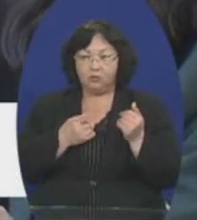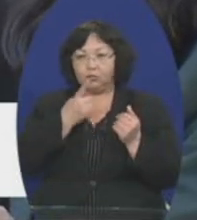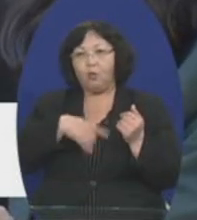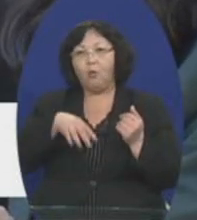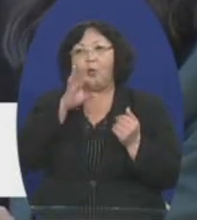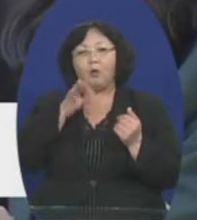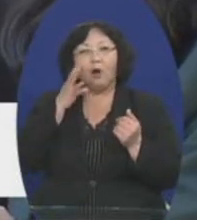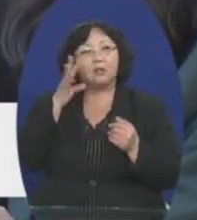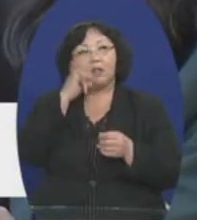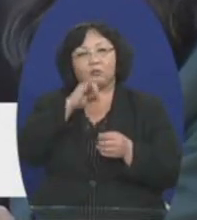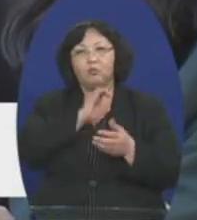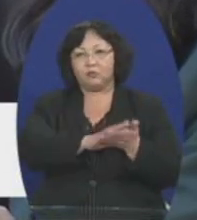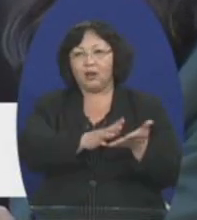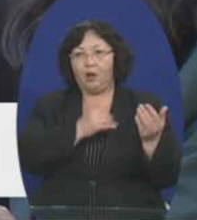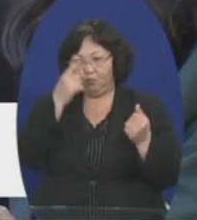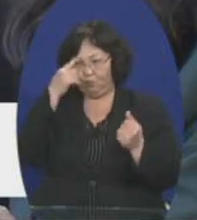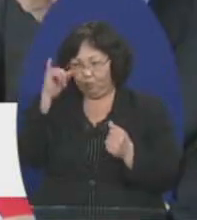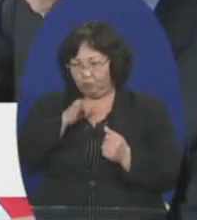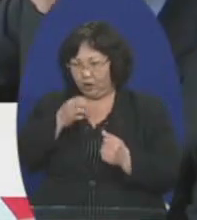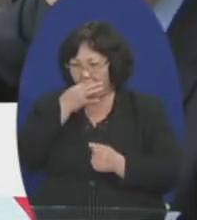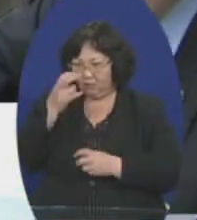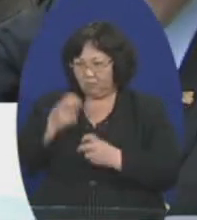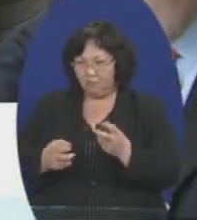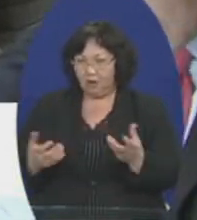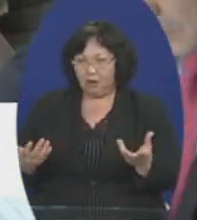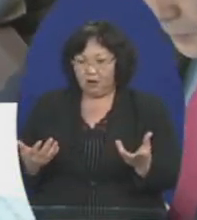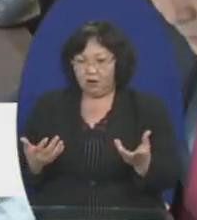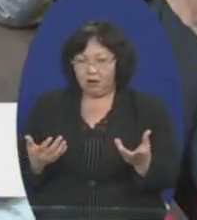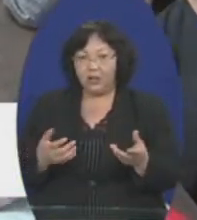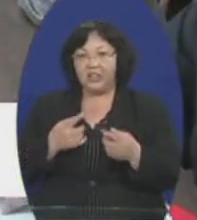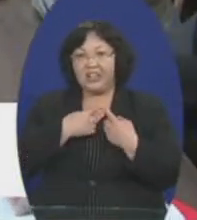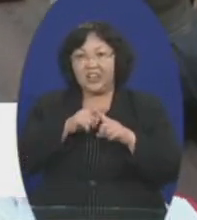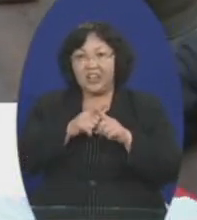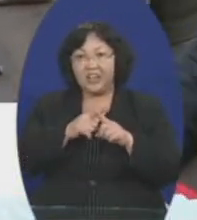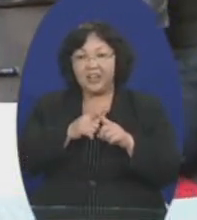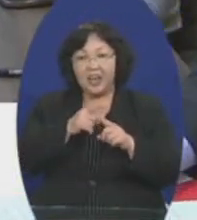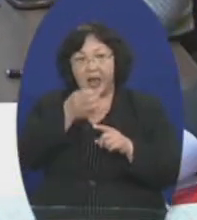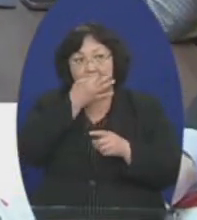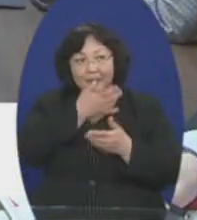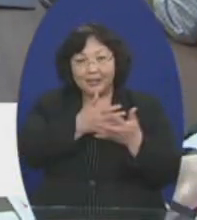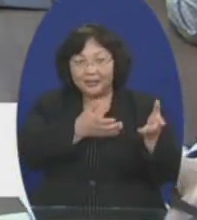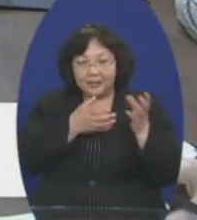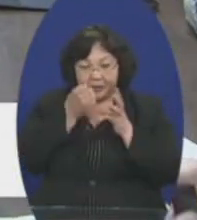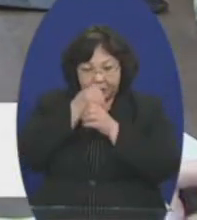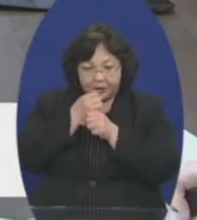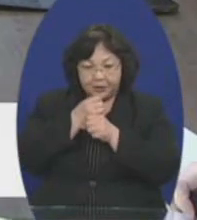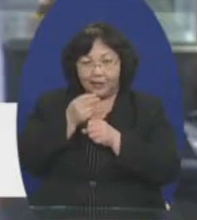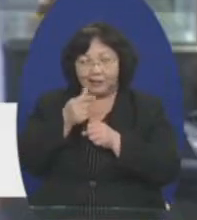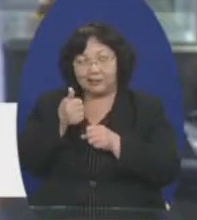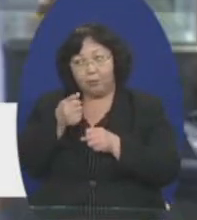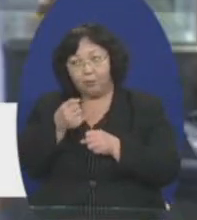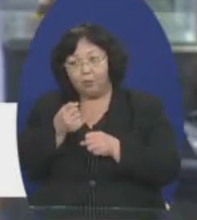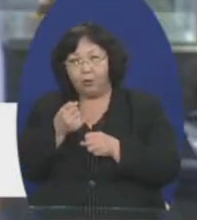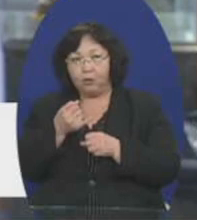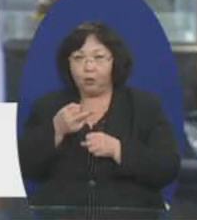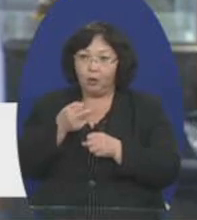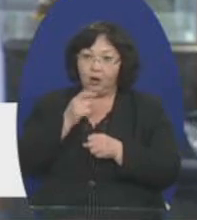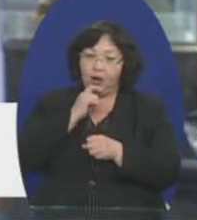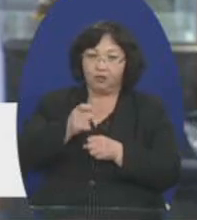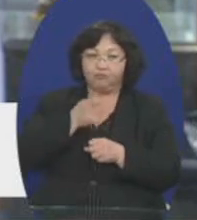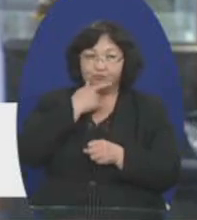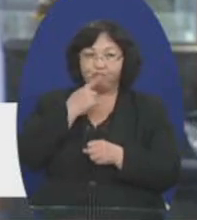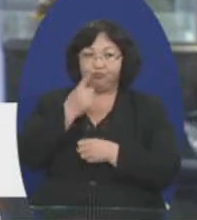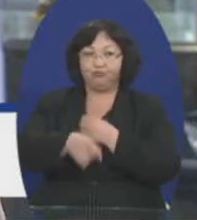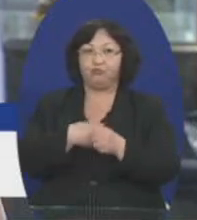олно. Харамсалтай нь хилээр орж иж байгаа эм эмнэлгийн хэрэгсэлд дүн шинжилгээ хийх боломж ч тааруухан байна. Жилдээ нэг 250 орчим